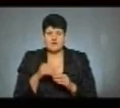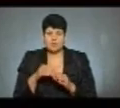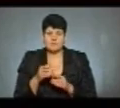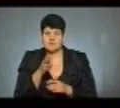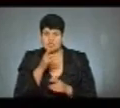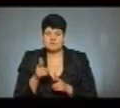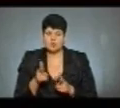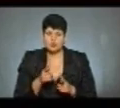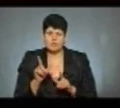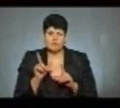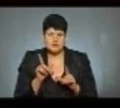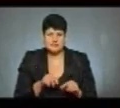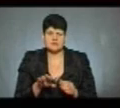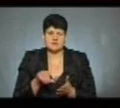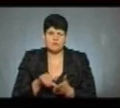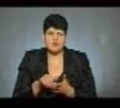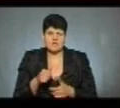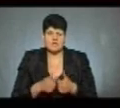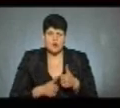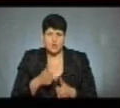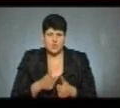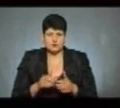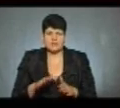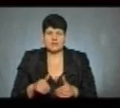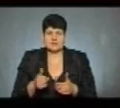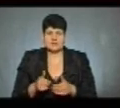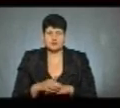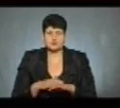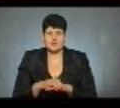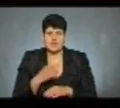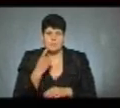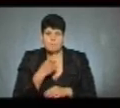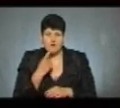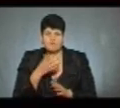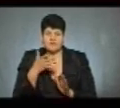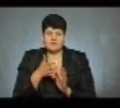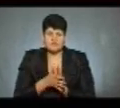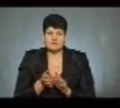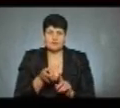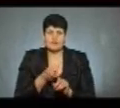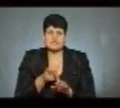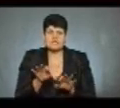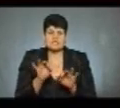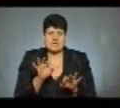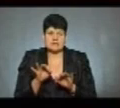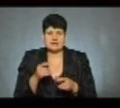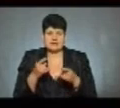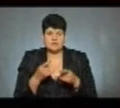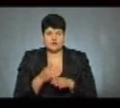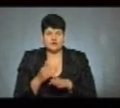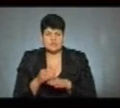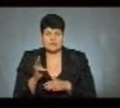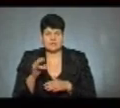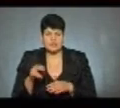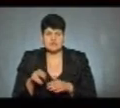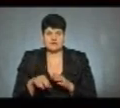підготовки, поїздки та перебування на конкурсі надає Суспільне мовлення. Витрати, пов'язані з кастингом і телевізійною частиною